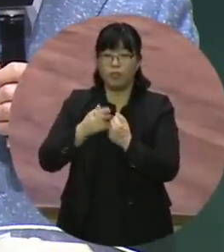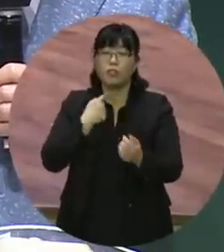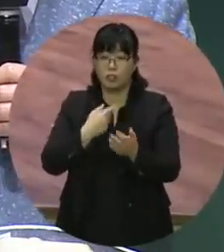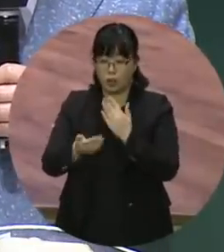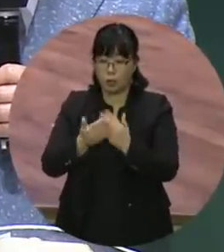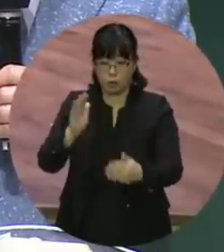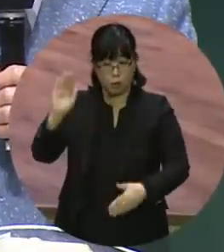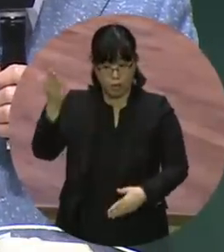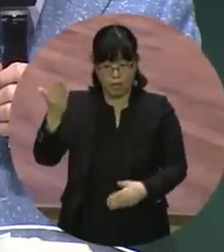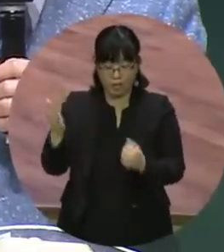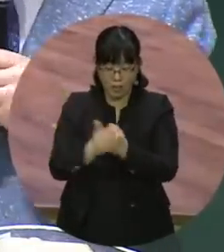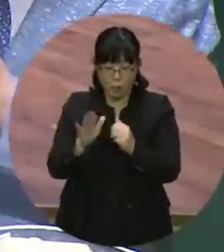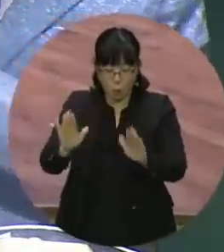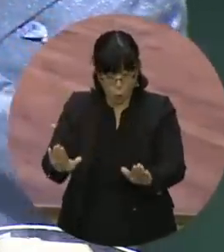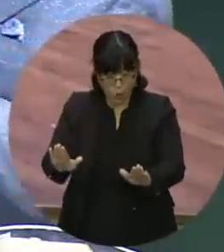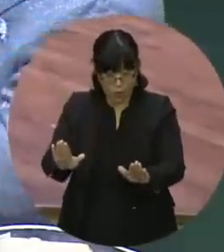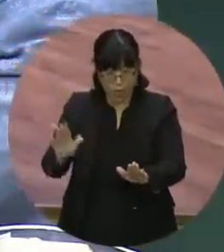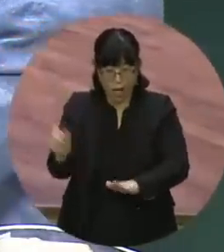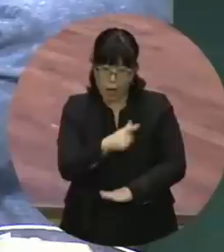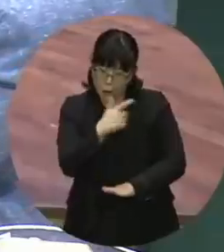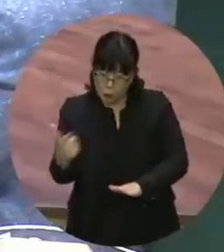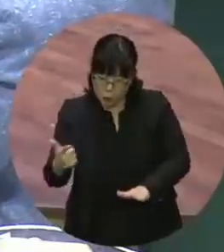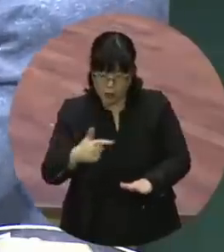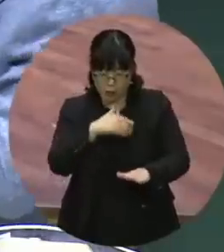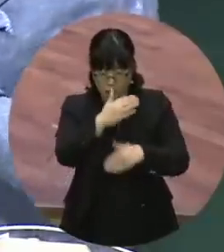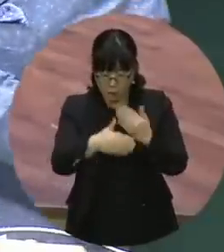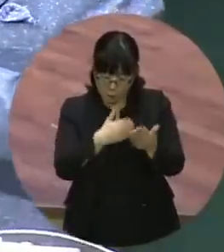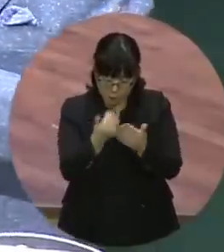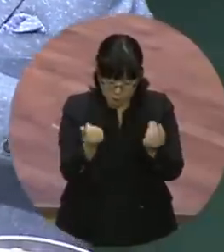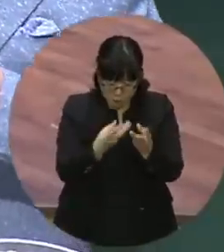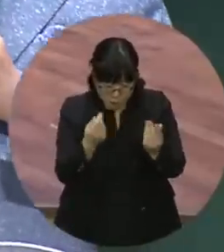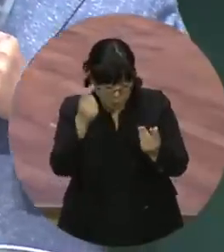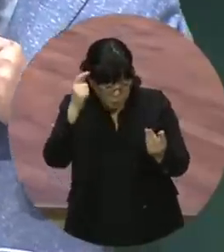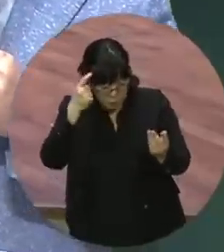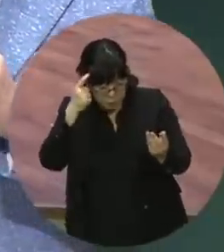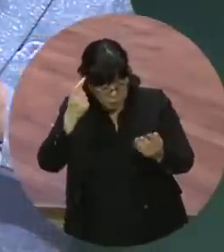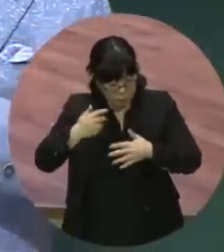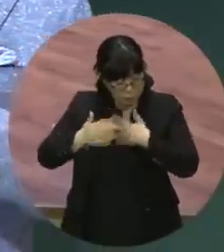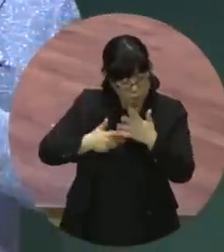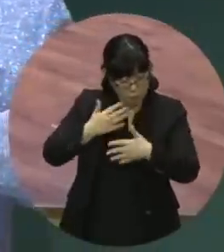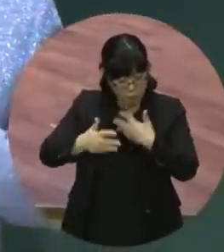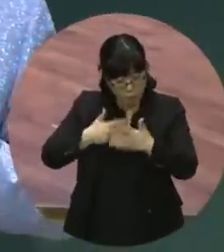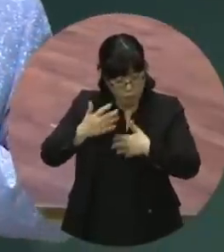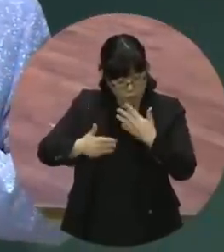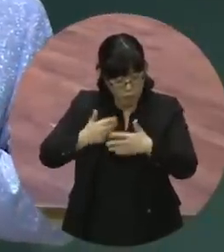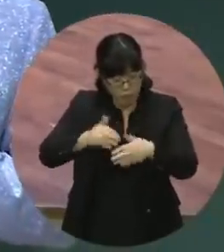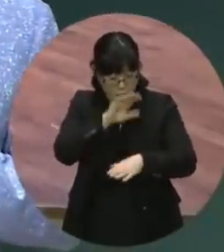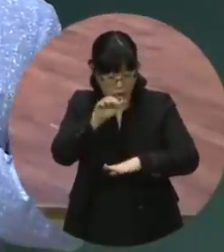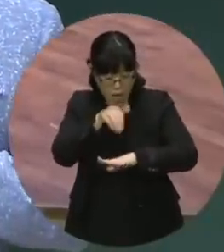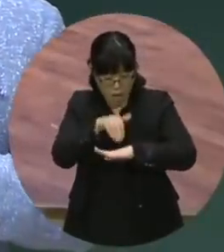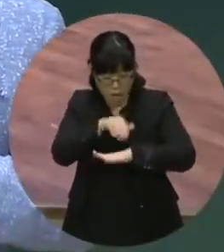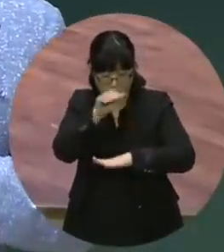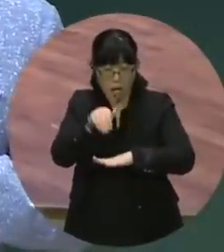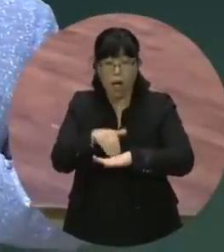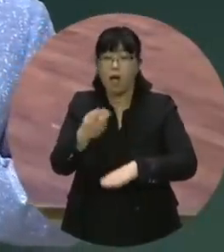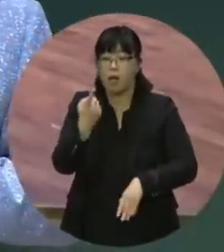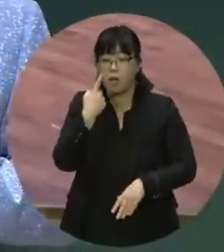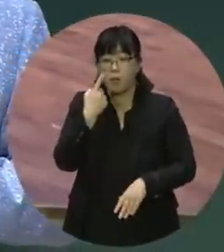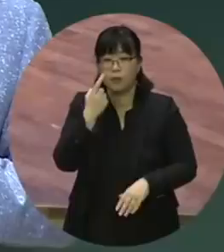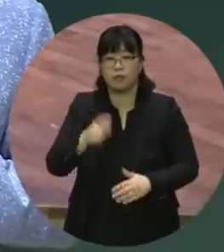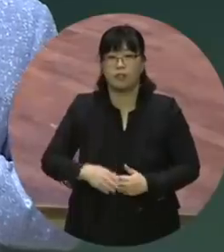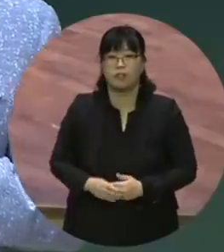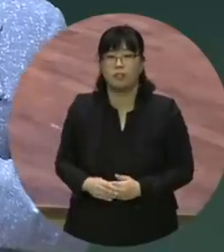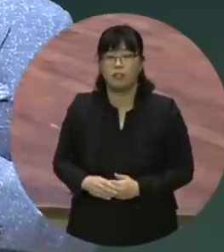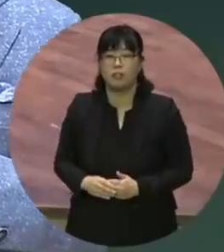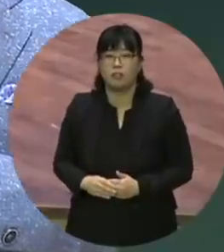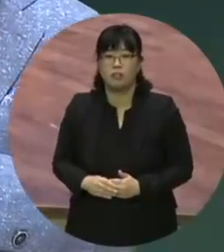한번 순종해 보시기 바랍니다. 제목이 뭐예요? 절대 순종입니다. 해도 좋고 안 해도 좋은 게 아니라 나는 안 돼가